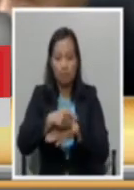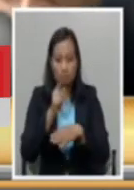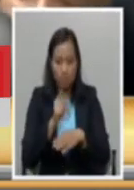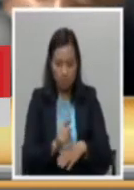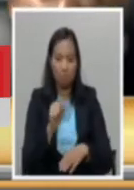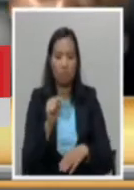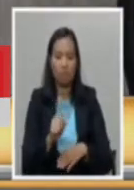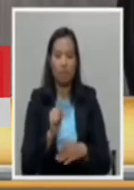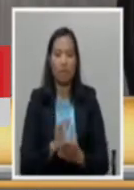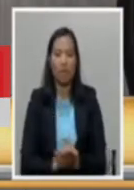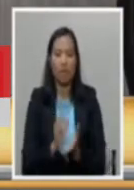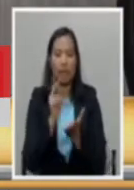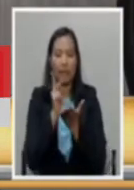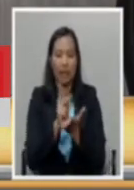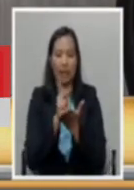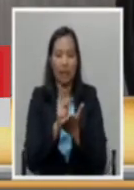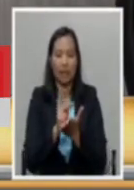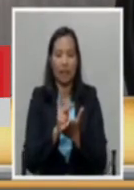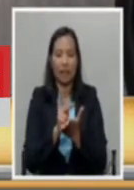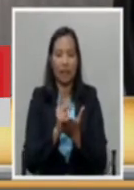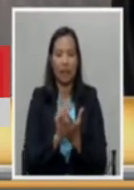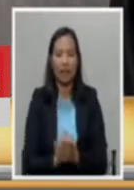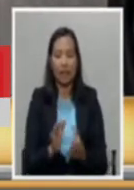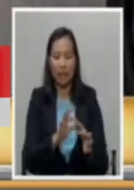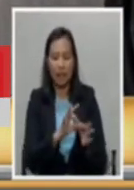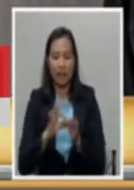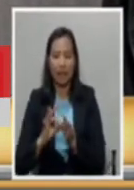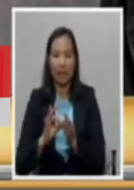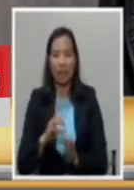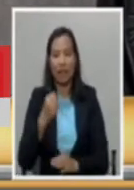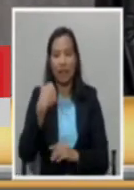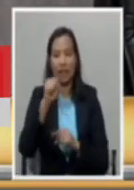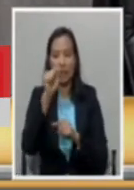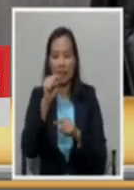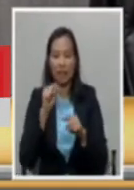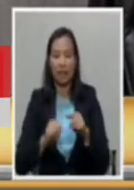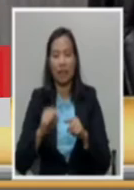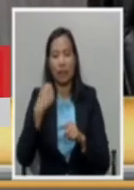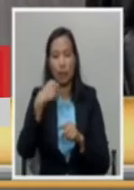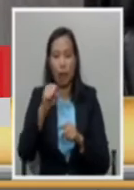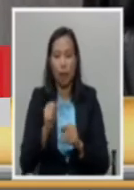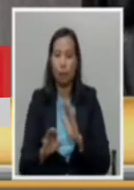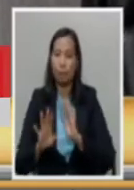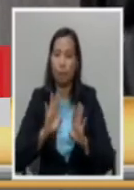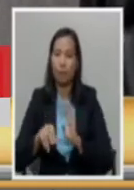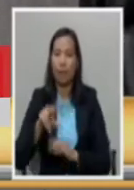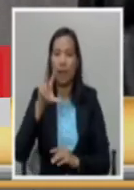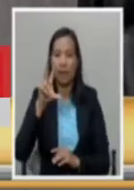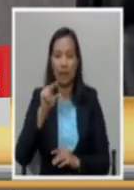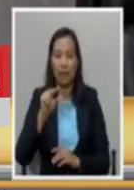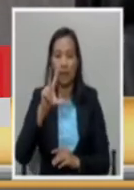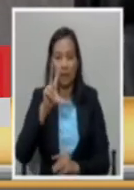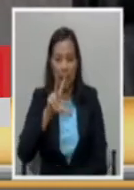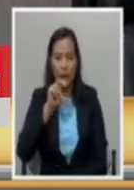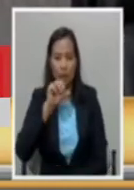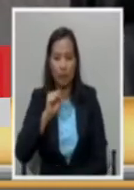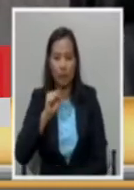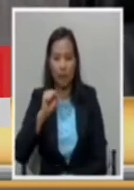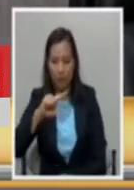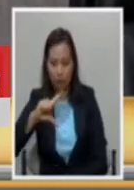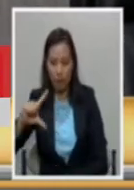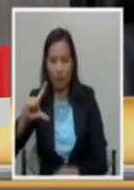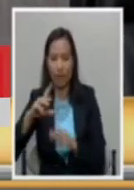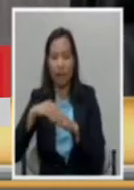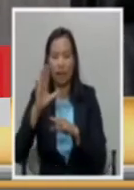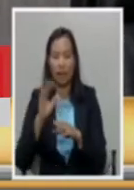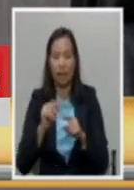มีหนี้ที่เป็นหนี้ผูกพัน 10% ของวงเงินงบประมาณก็ประมาณ 320,000 ล้านเหลือเงินสุทธิประมา